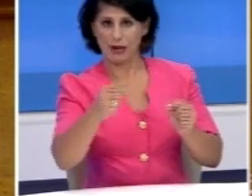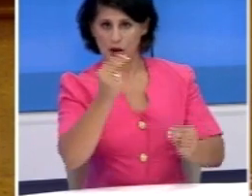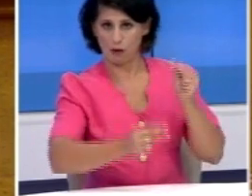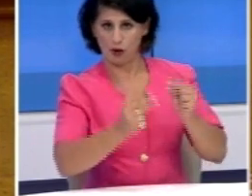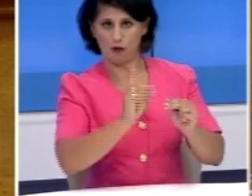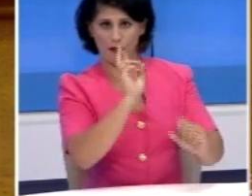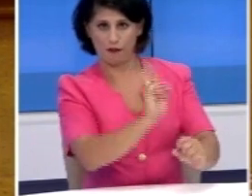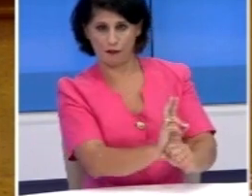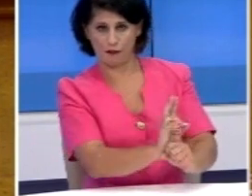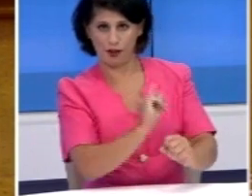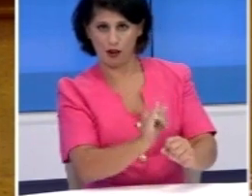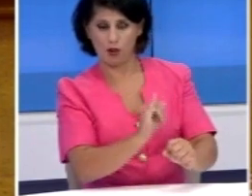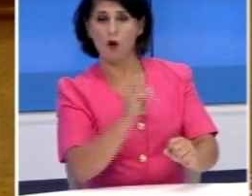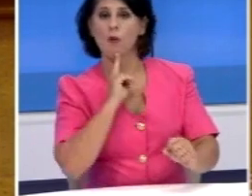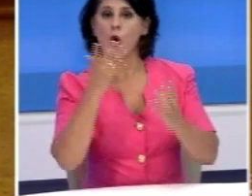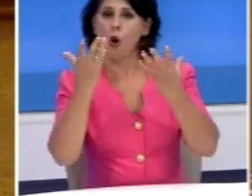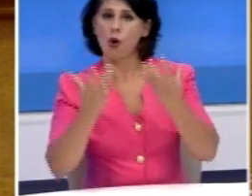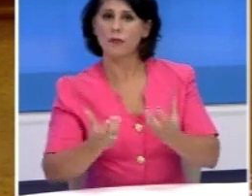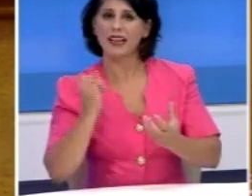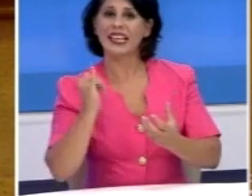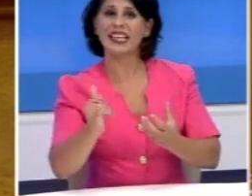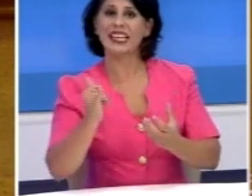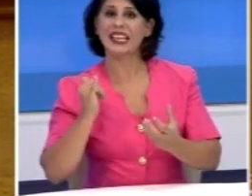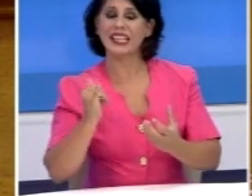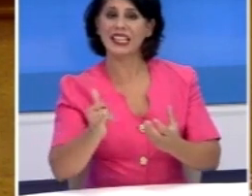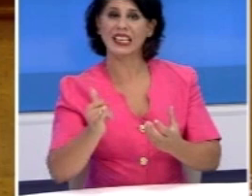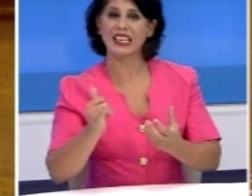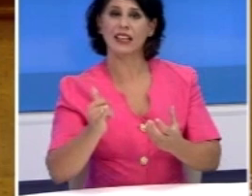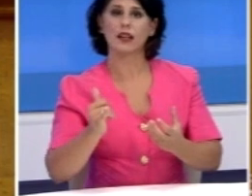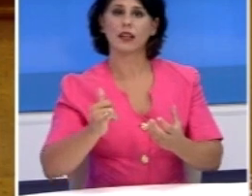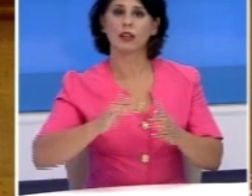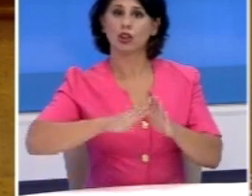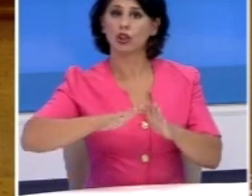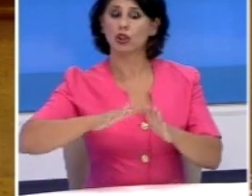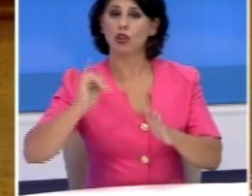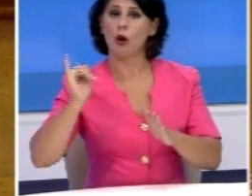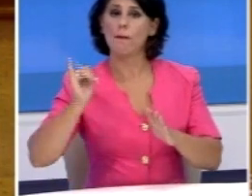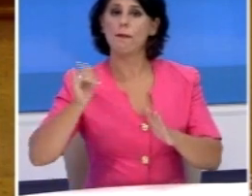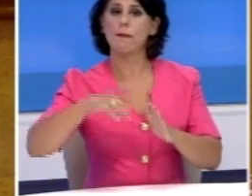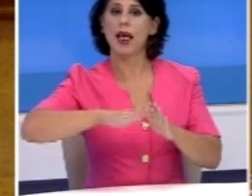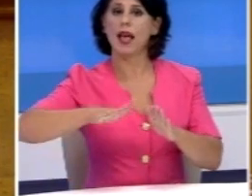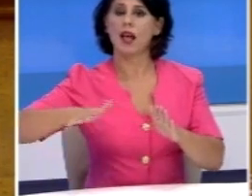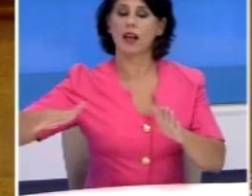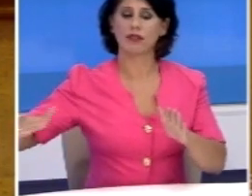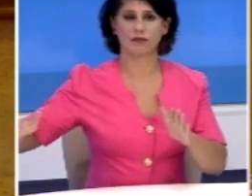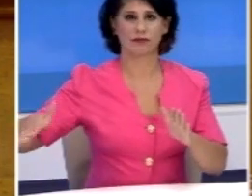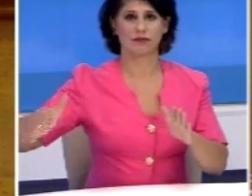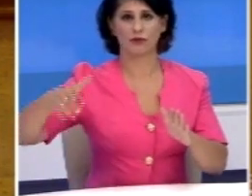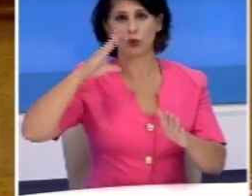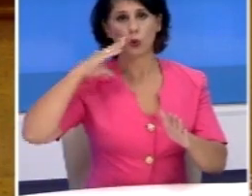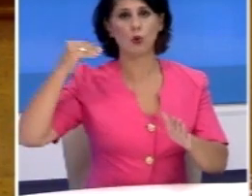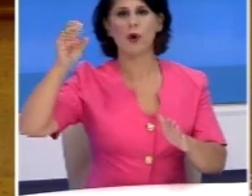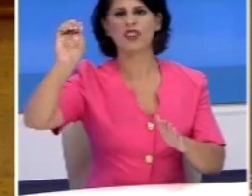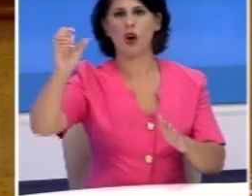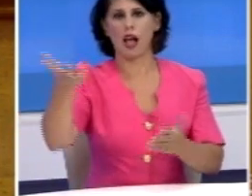πρόβλημα, όπως οριμάζουν τα γκριζαρίσματα των γαλάζιων πατρίδων του Ερντογάν. Ξέρετε επίσης